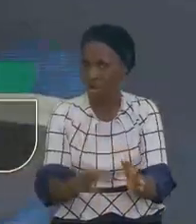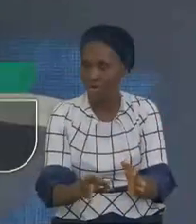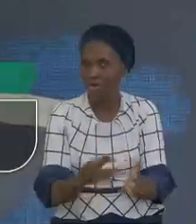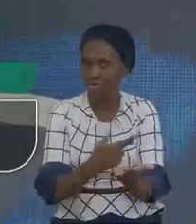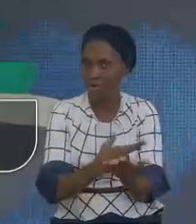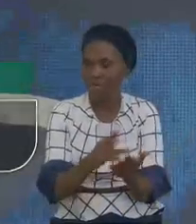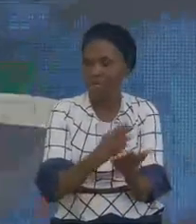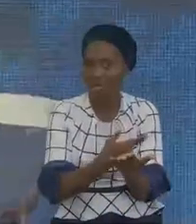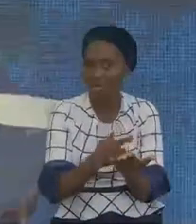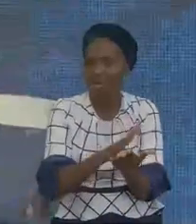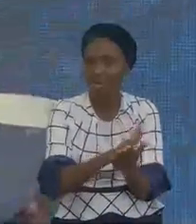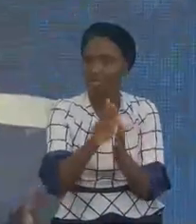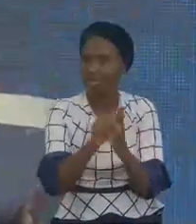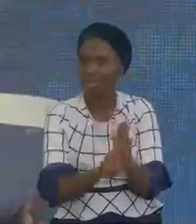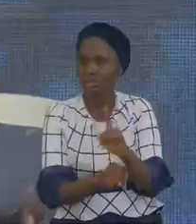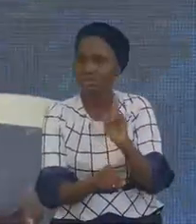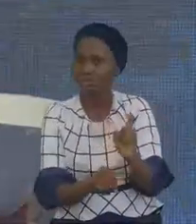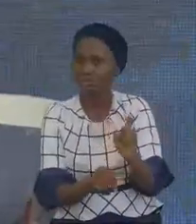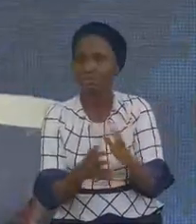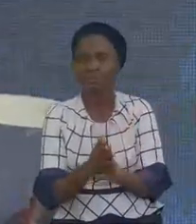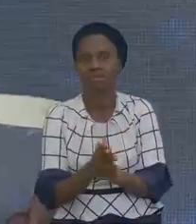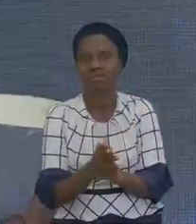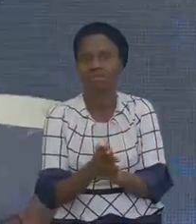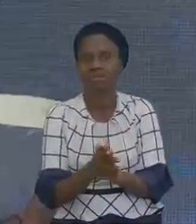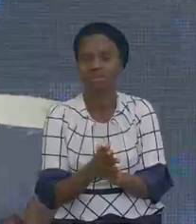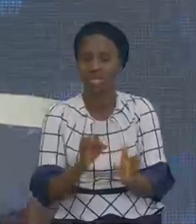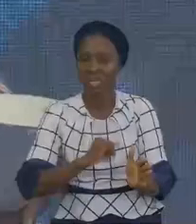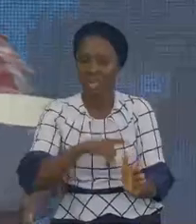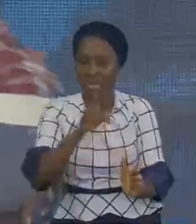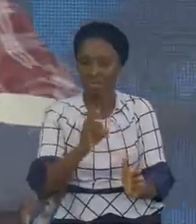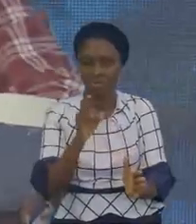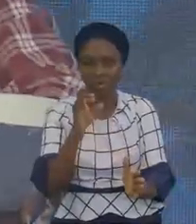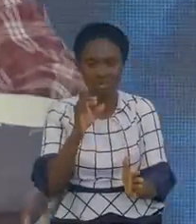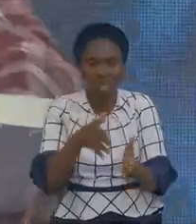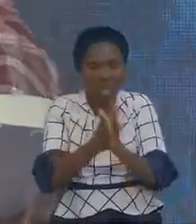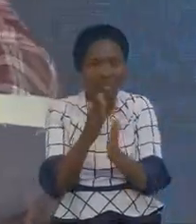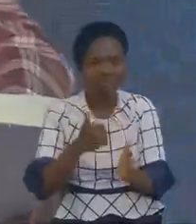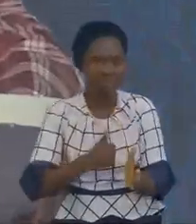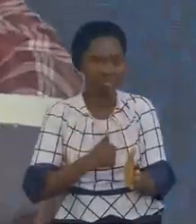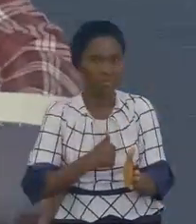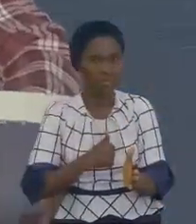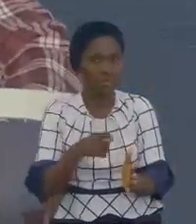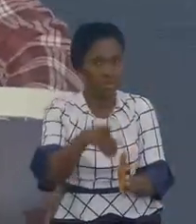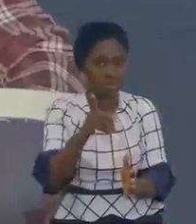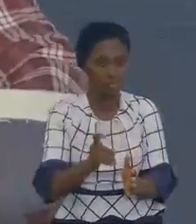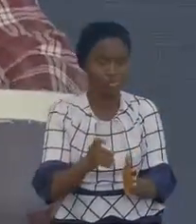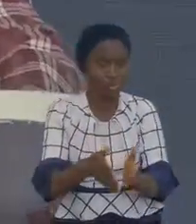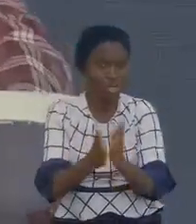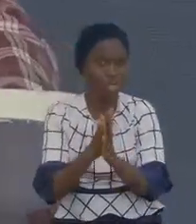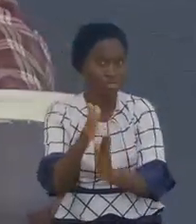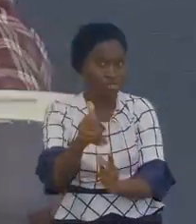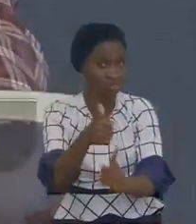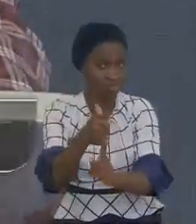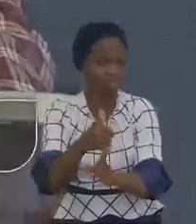Je dois me poser la question. Tu dois te poser cette question. Est-ce que ça c'est la voie de la